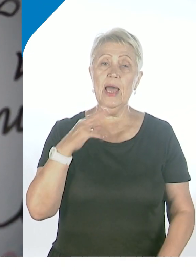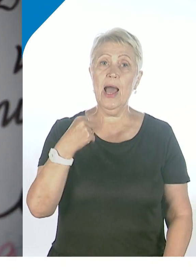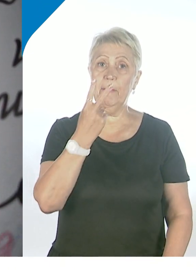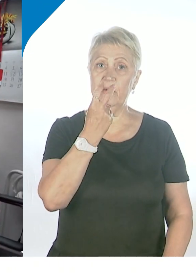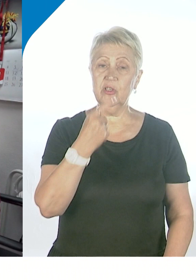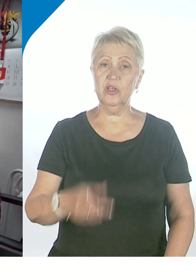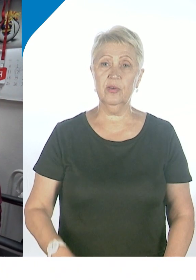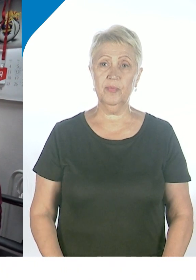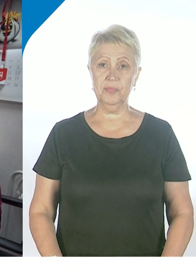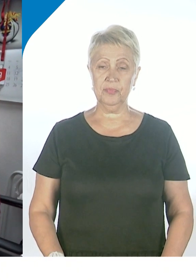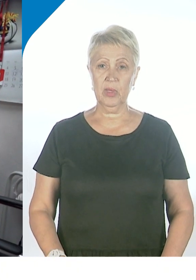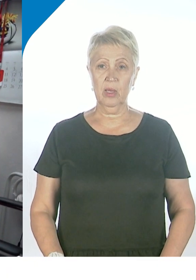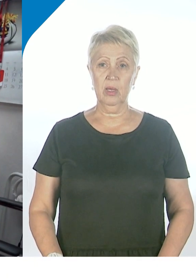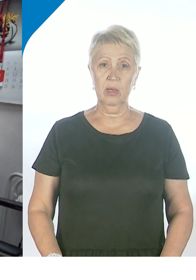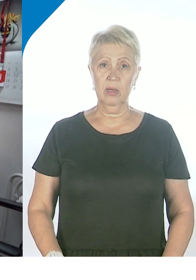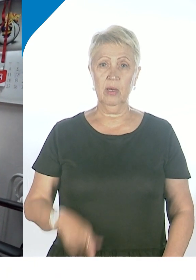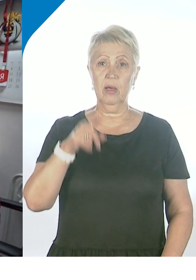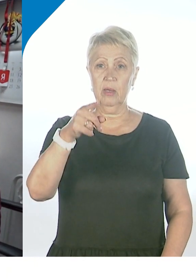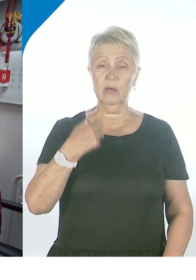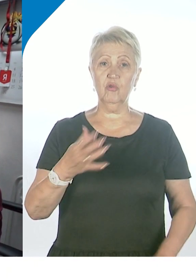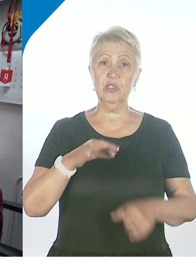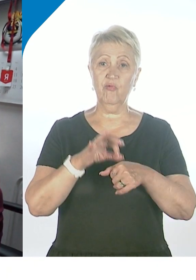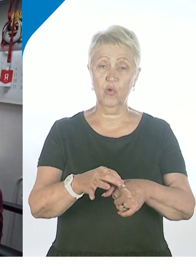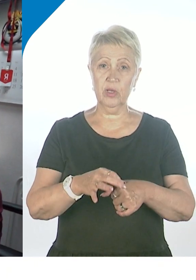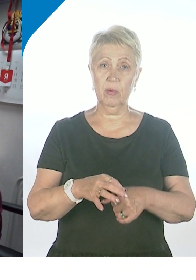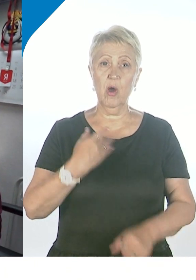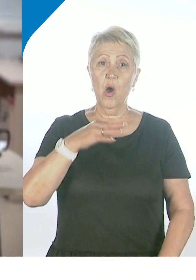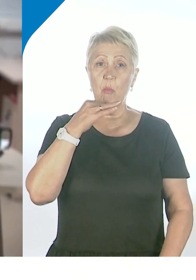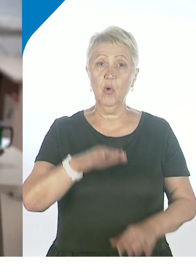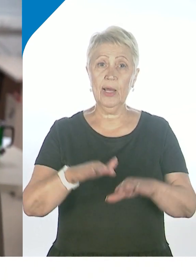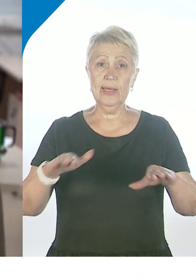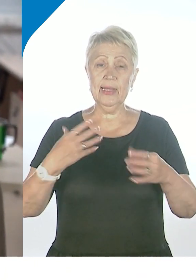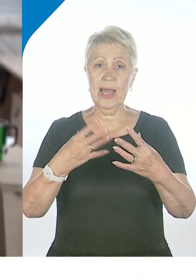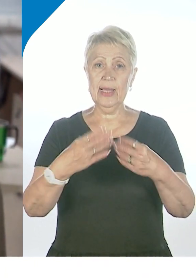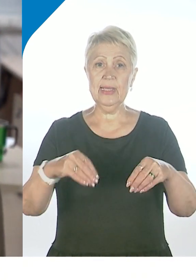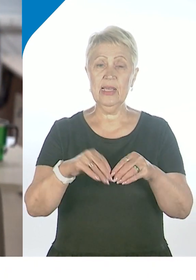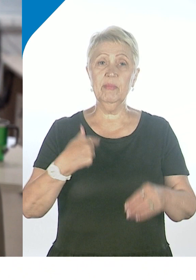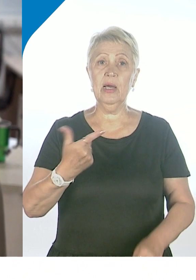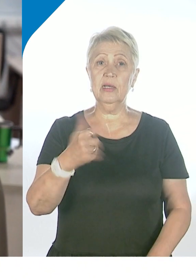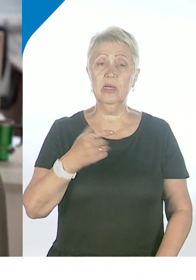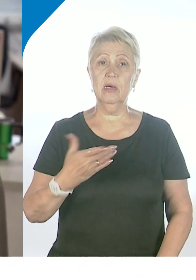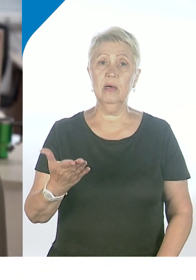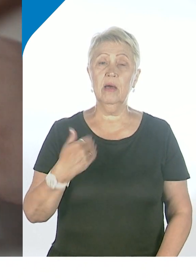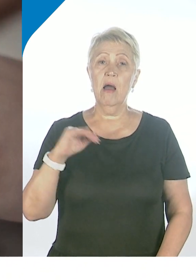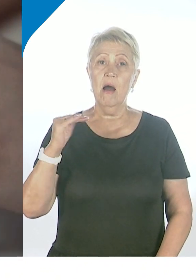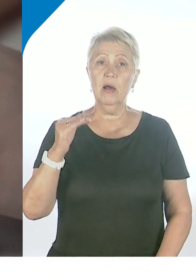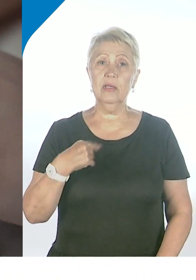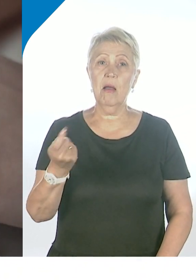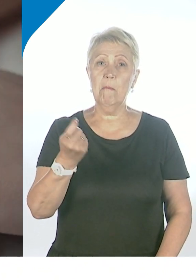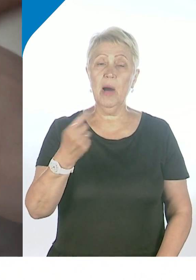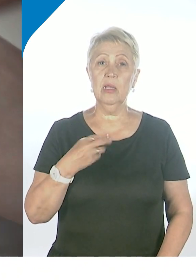вот именно их мы возим, то есть это многодетные семьи, где родители одиночки, либо